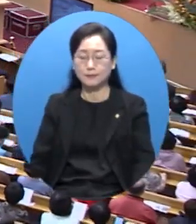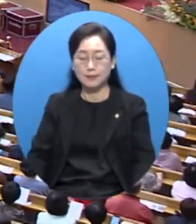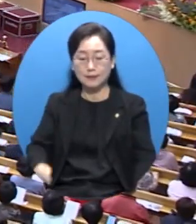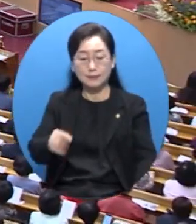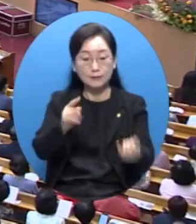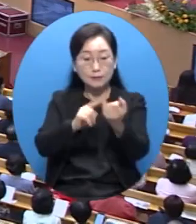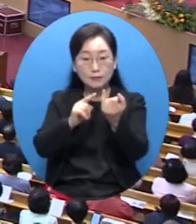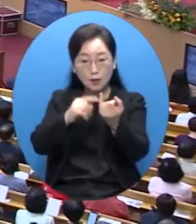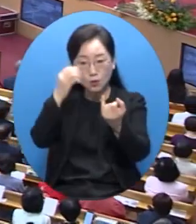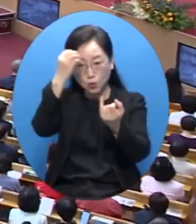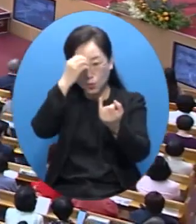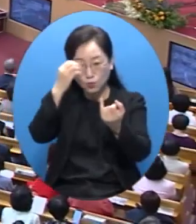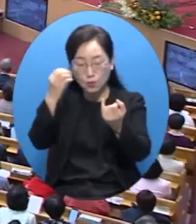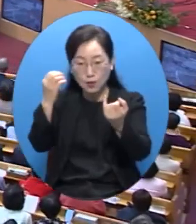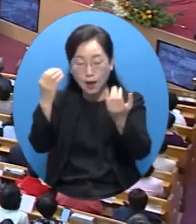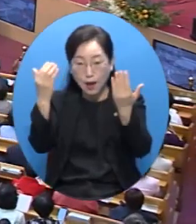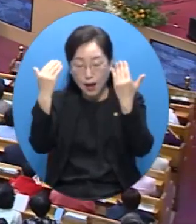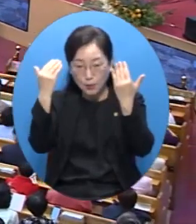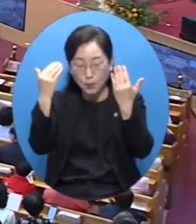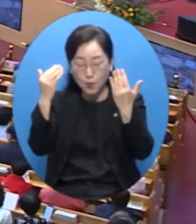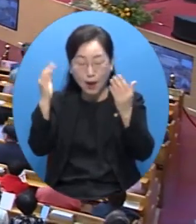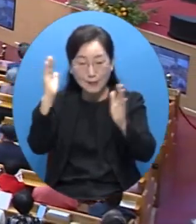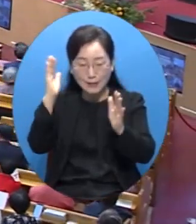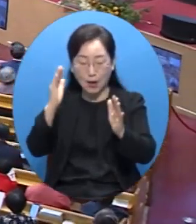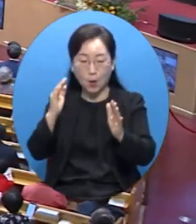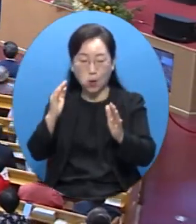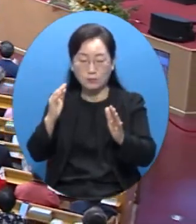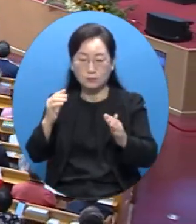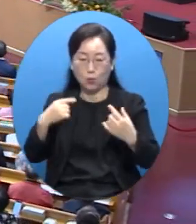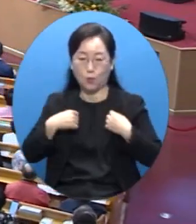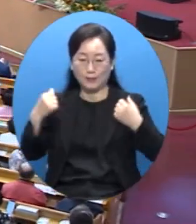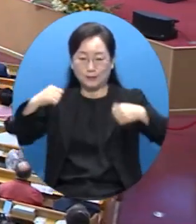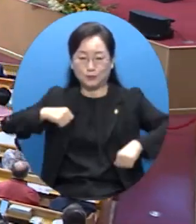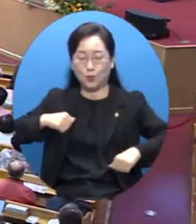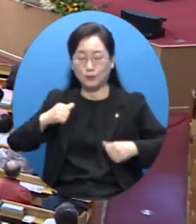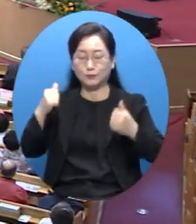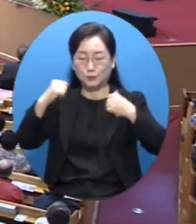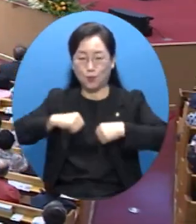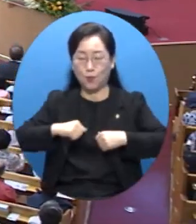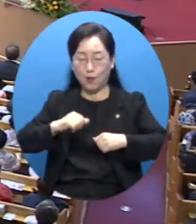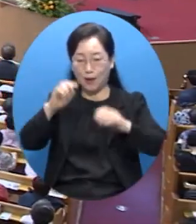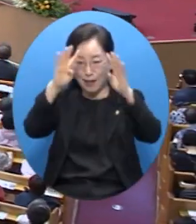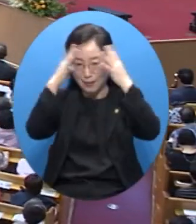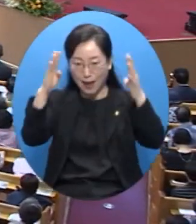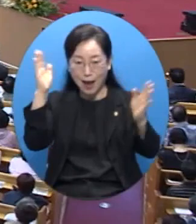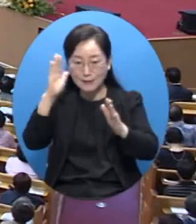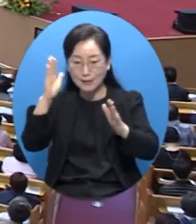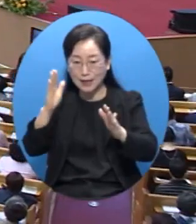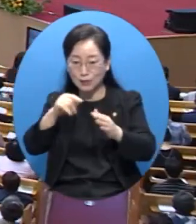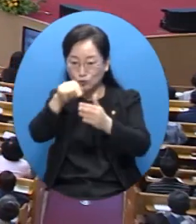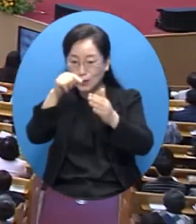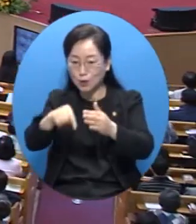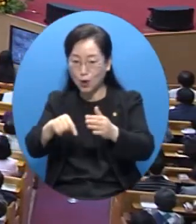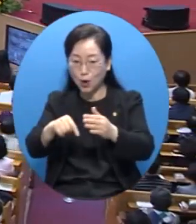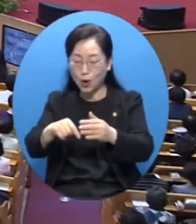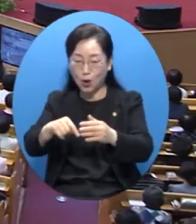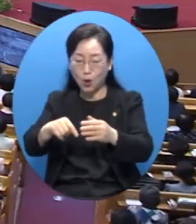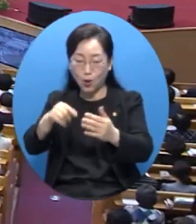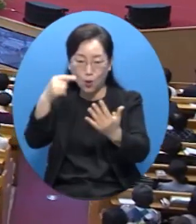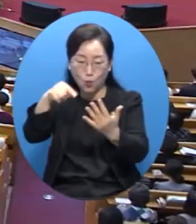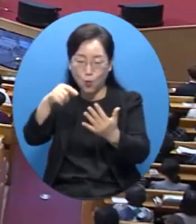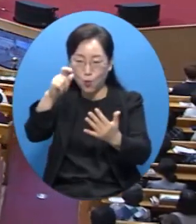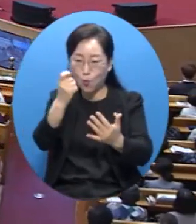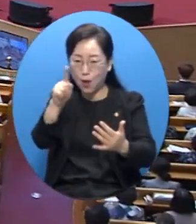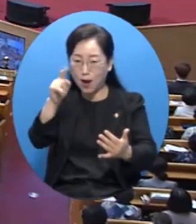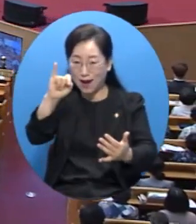고등학교 학생복을 입고 대학교 학생 중에 과외선생님을 하는